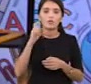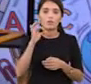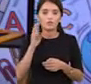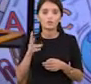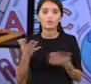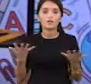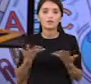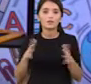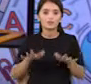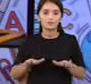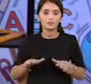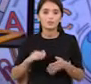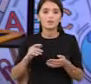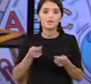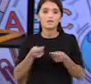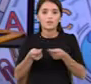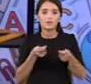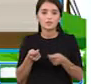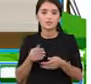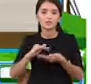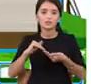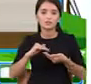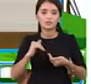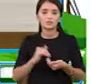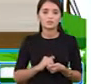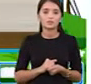Qaytaraman. Xon qayerga vazirlarni chaqiradi?